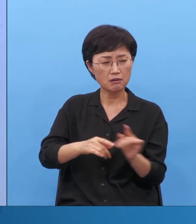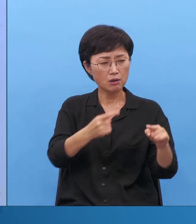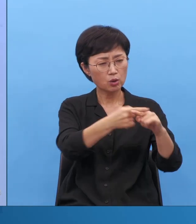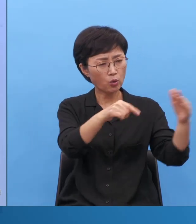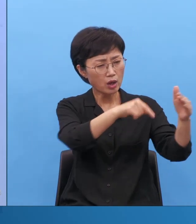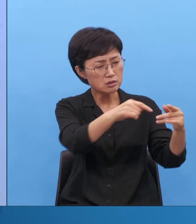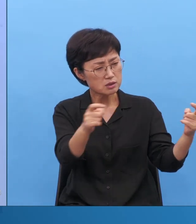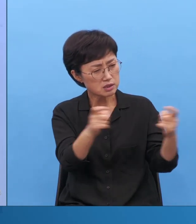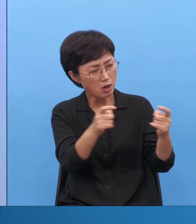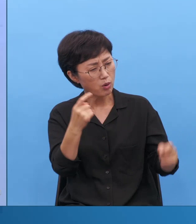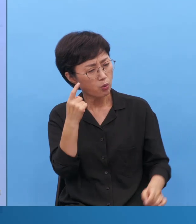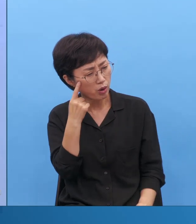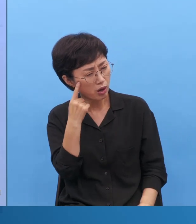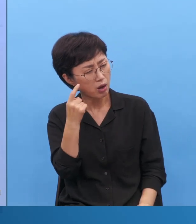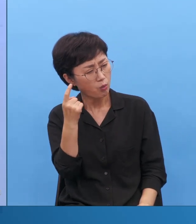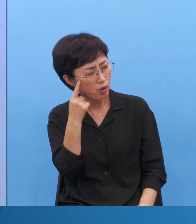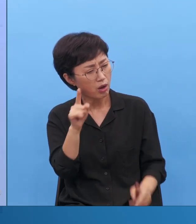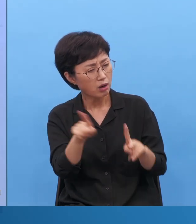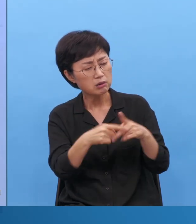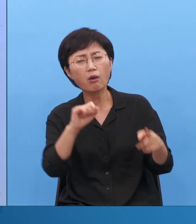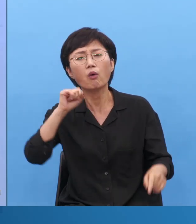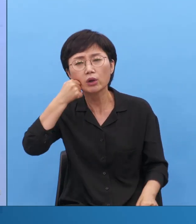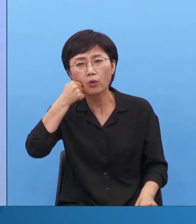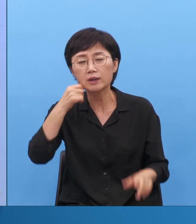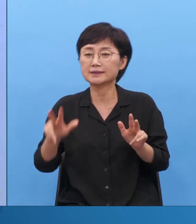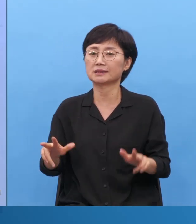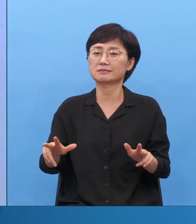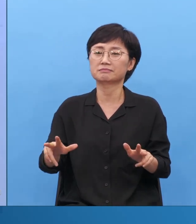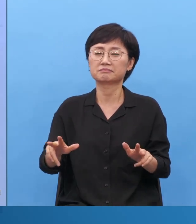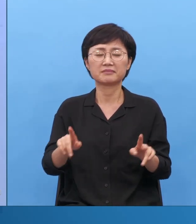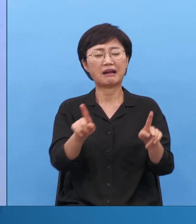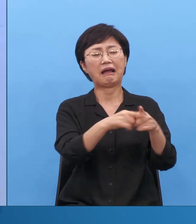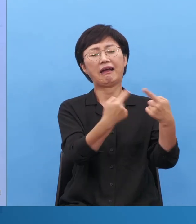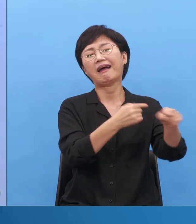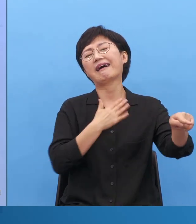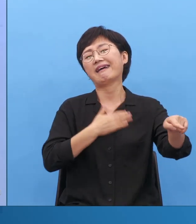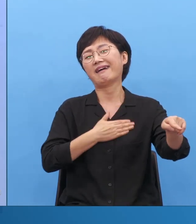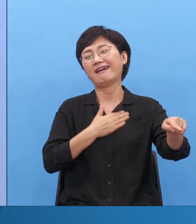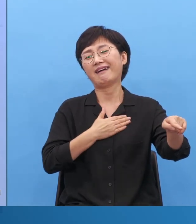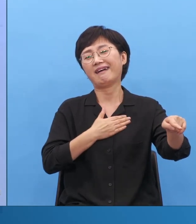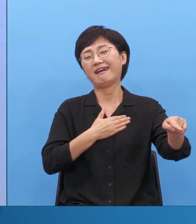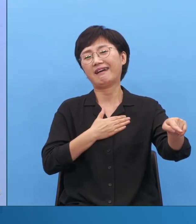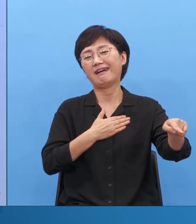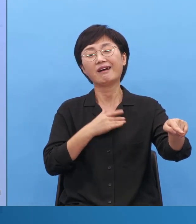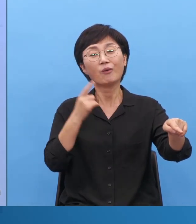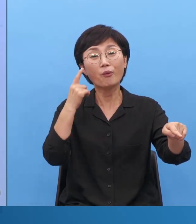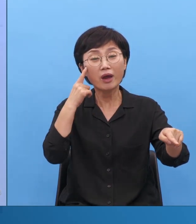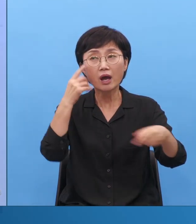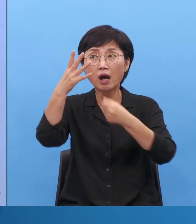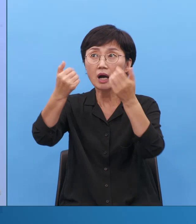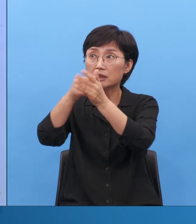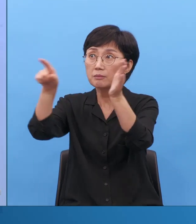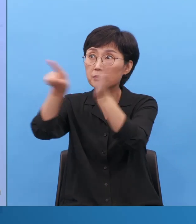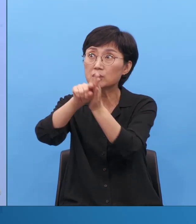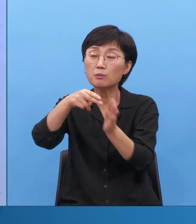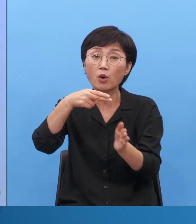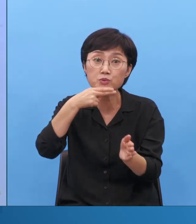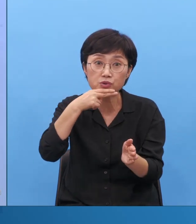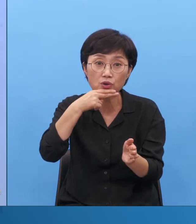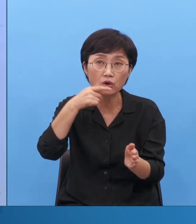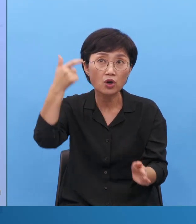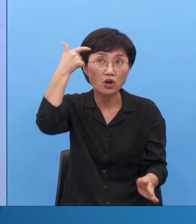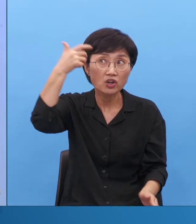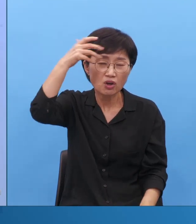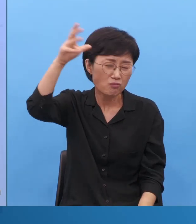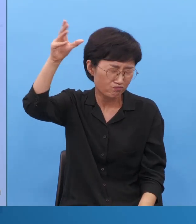church always fighting. I didn't understand it, but now I understand that they have no choice but to 하나님을 fight. 안 믿으니까 영적인 거 하나도 모르는데 싸울 수밖에 더 있습니까? No, not